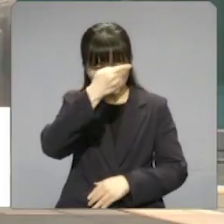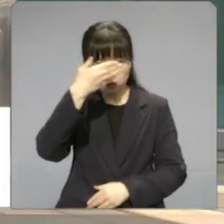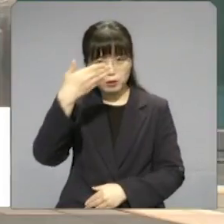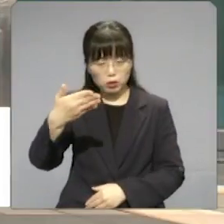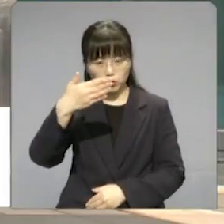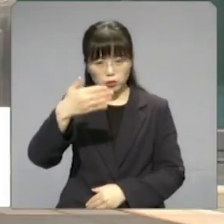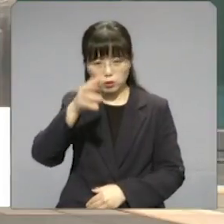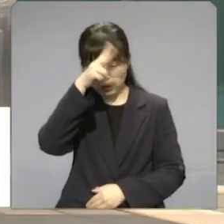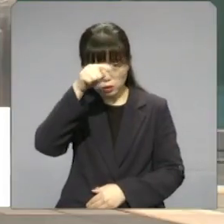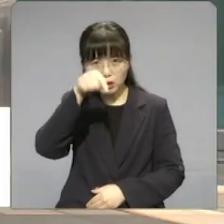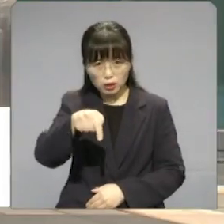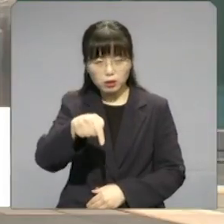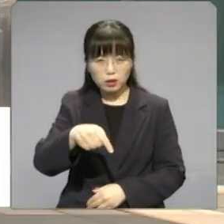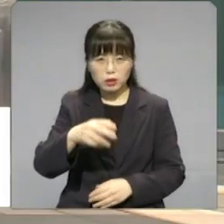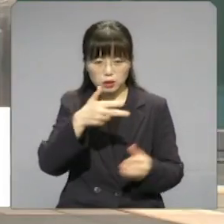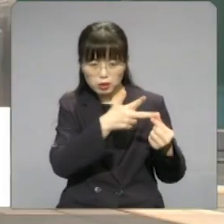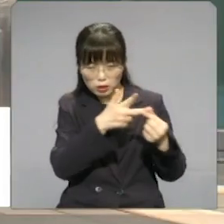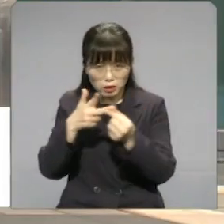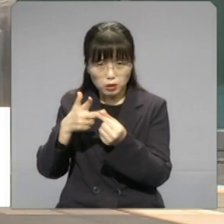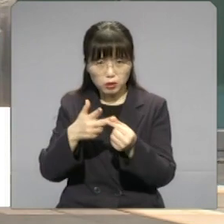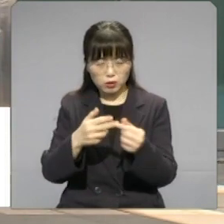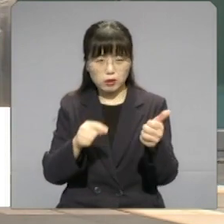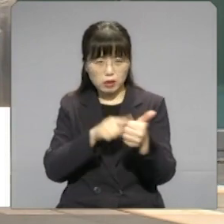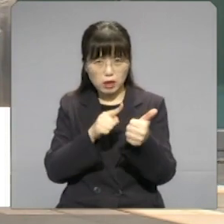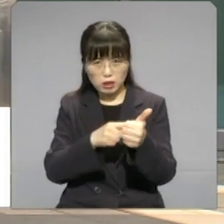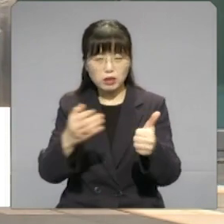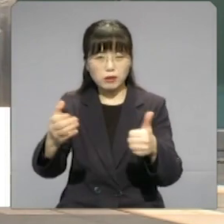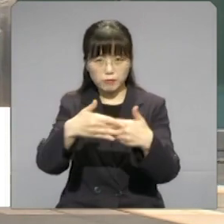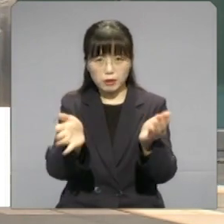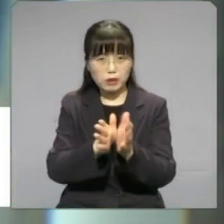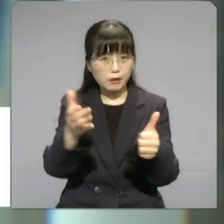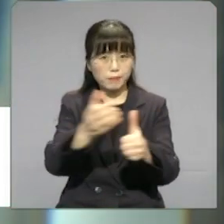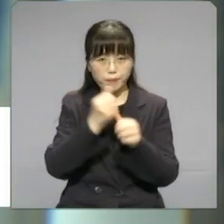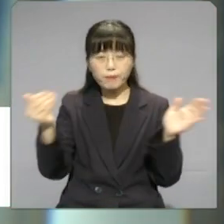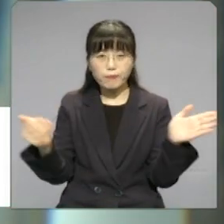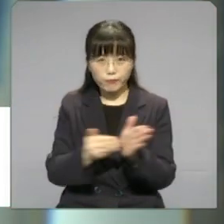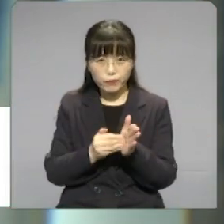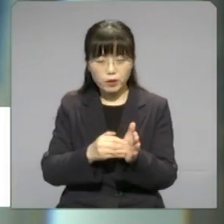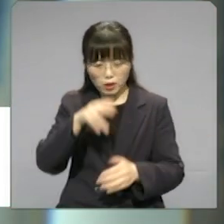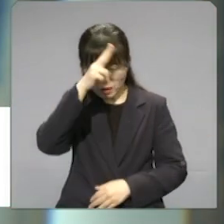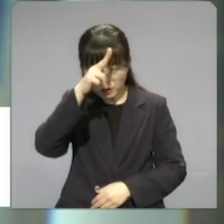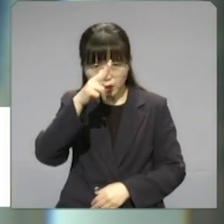경찰은 CCTV를 토대로 A씨 일당을 차례로 붙잡았습니다.